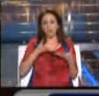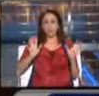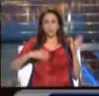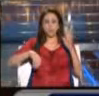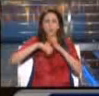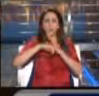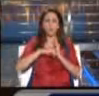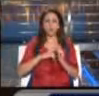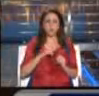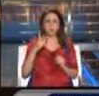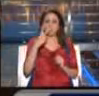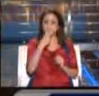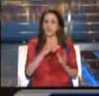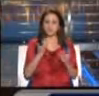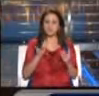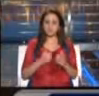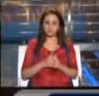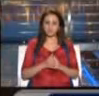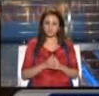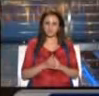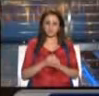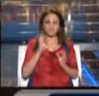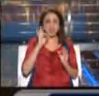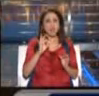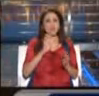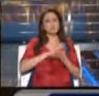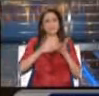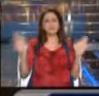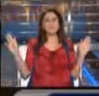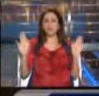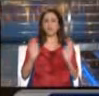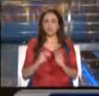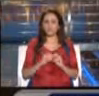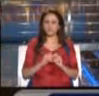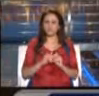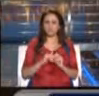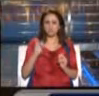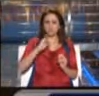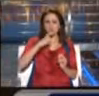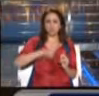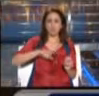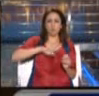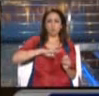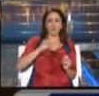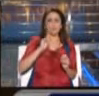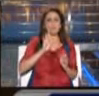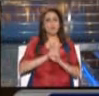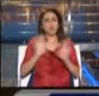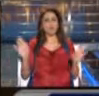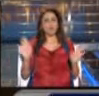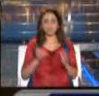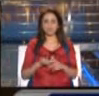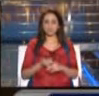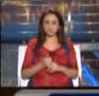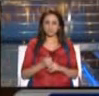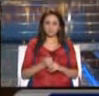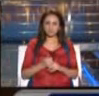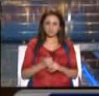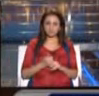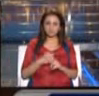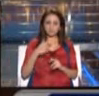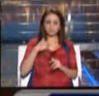يعني امر لابد ان ينتهي. يعني امر يعني مش هخفيك سرا، في بداياتي مثلا ما كانش عندي